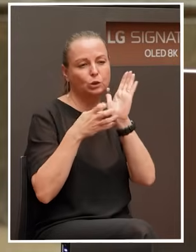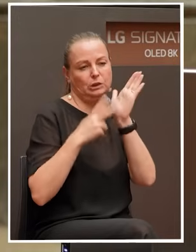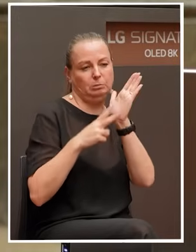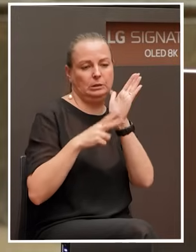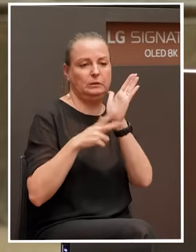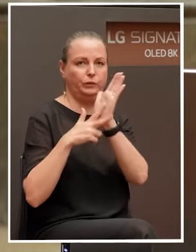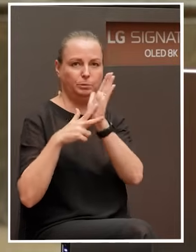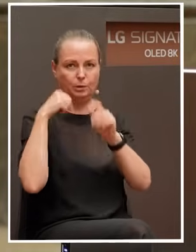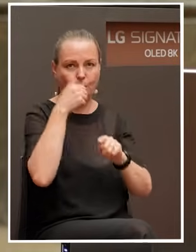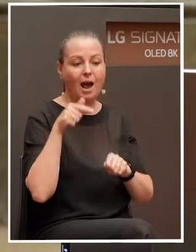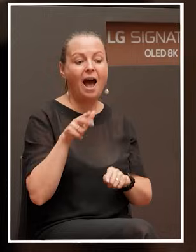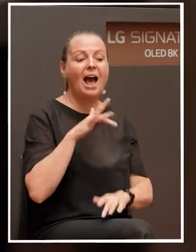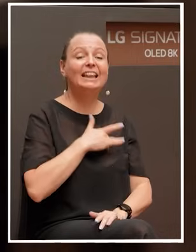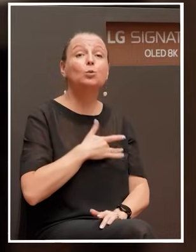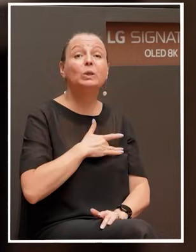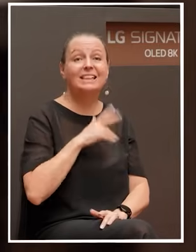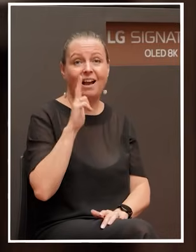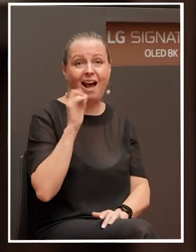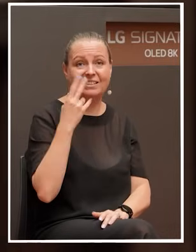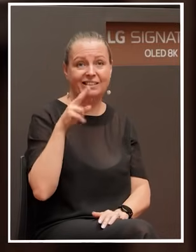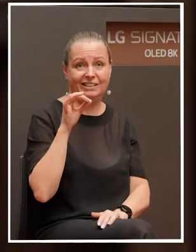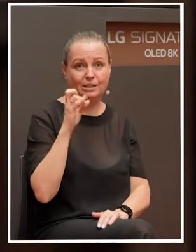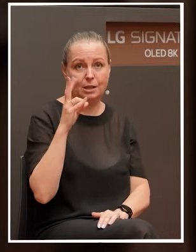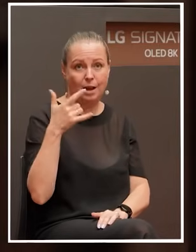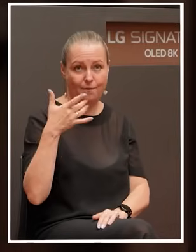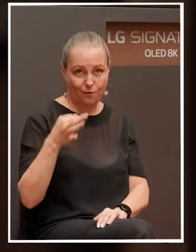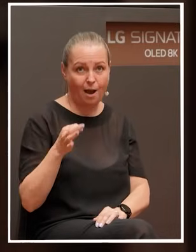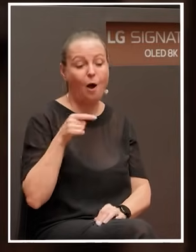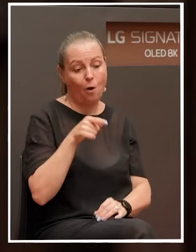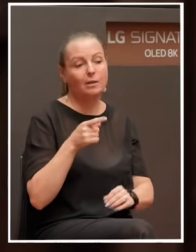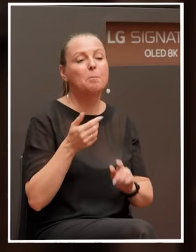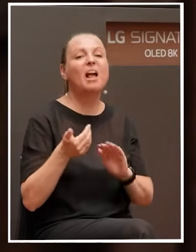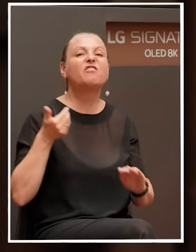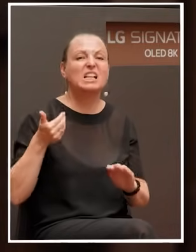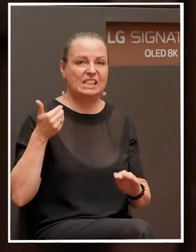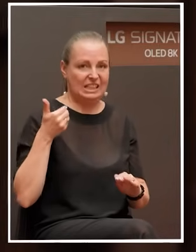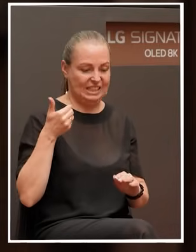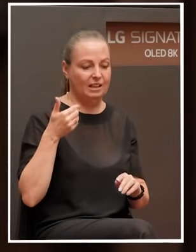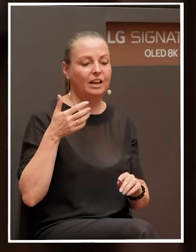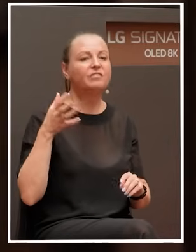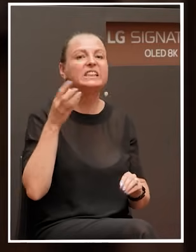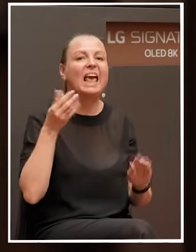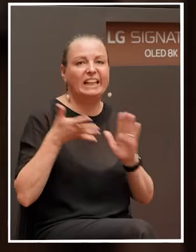1970-80-е годы. Интуиция Кандинского предвосхитила логические выводы исследователей.